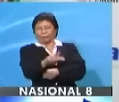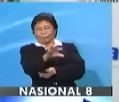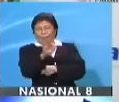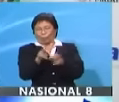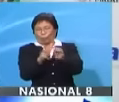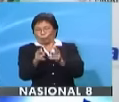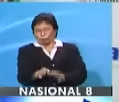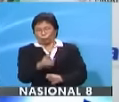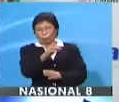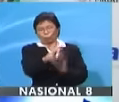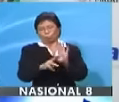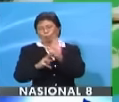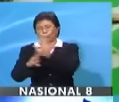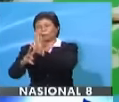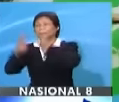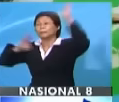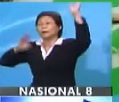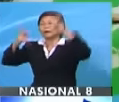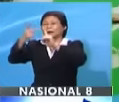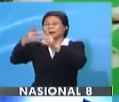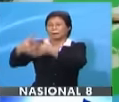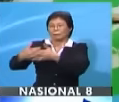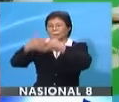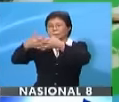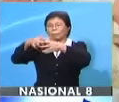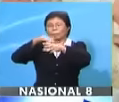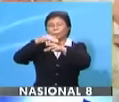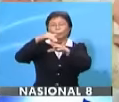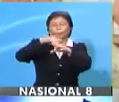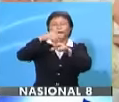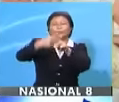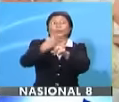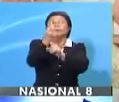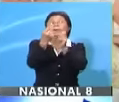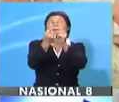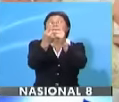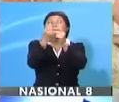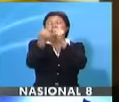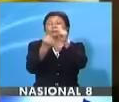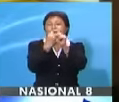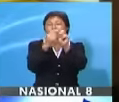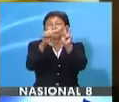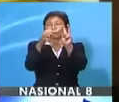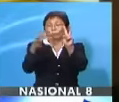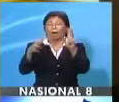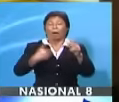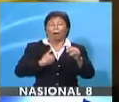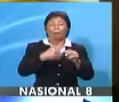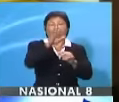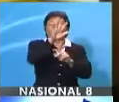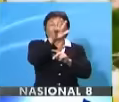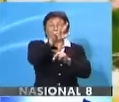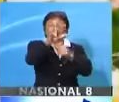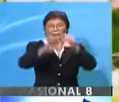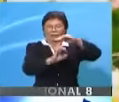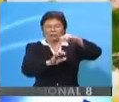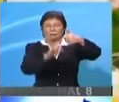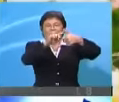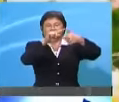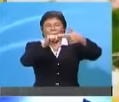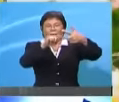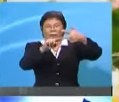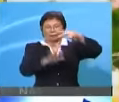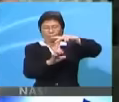usahawan untuk mewakili Malaysia ke Amerika Syarikat pada November tahun ini. Katanya terdapat tiga elemen penting untuk